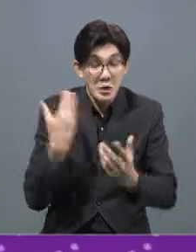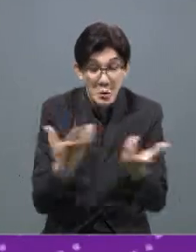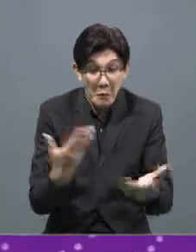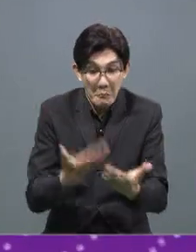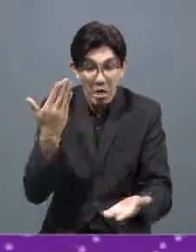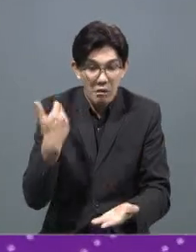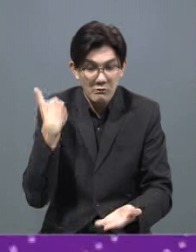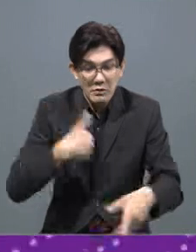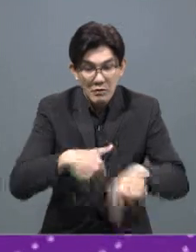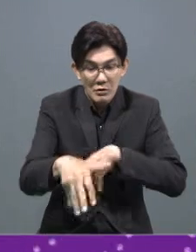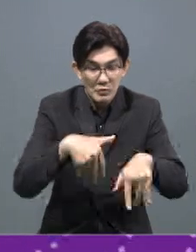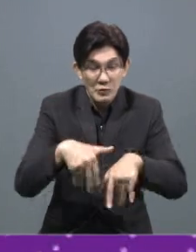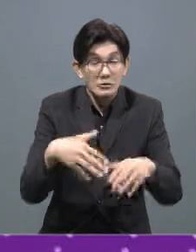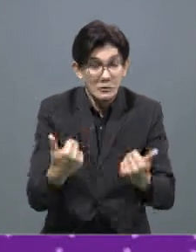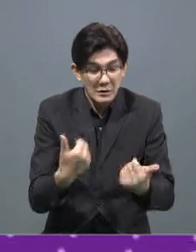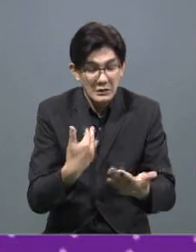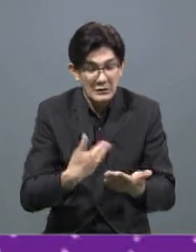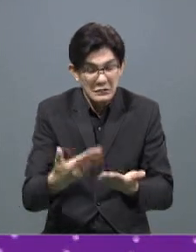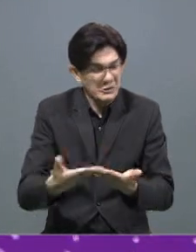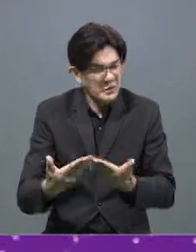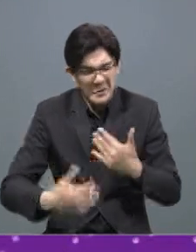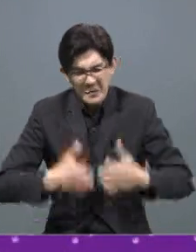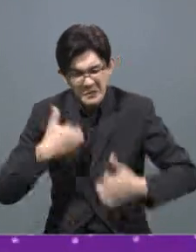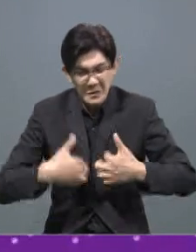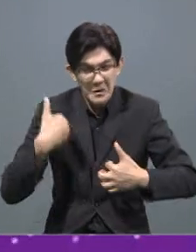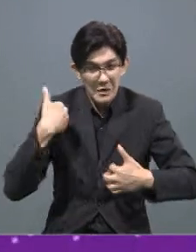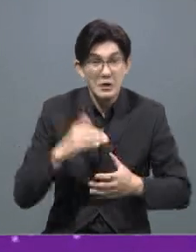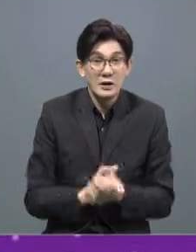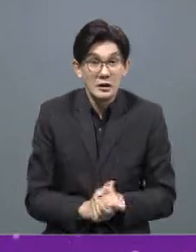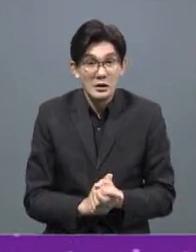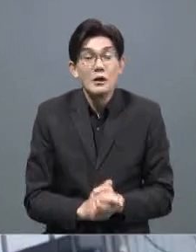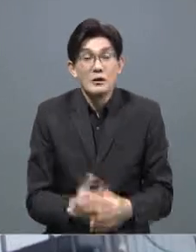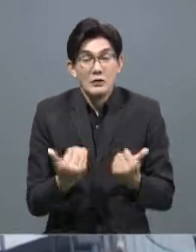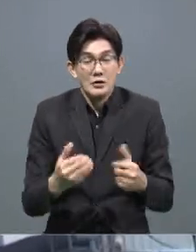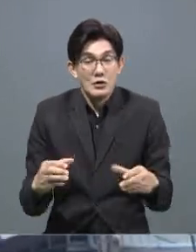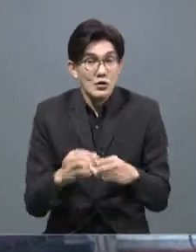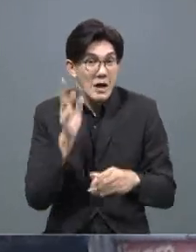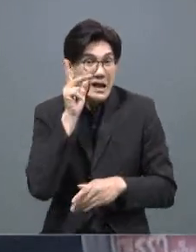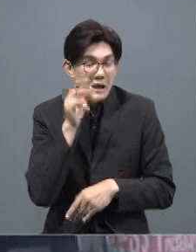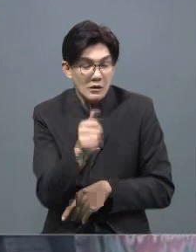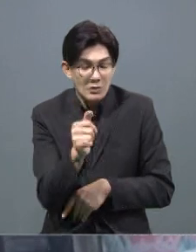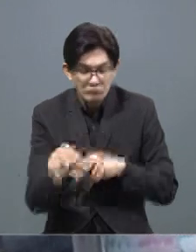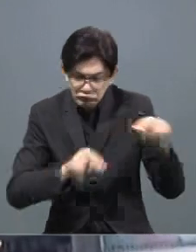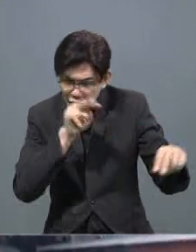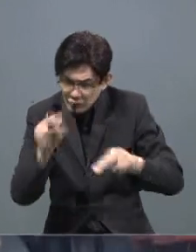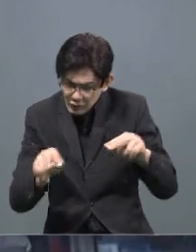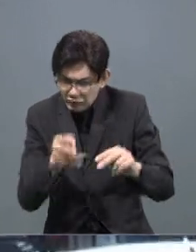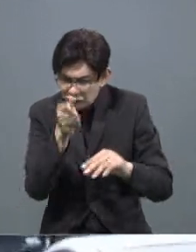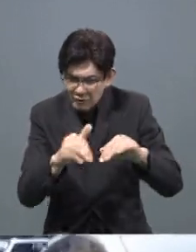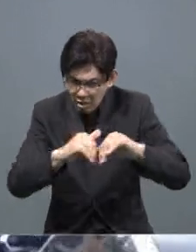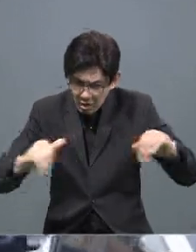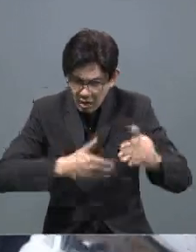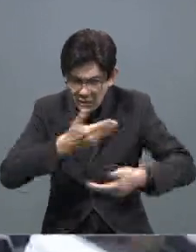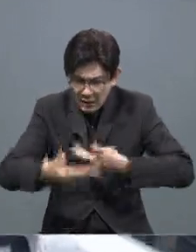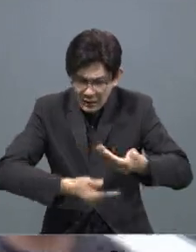นะครับทำให้พี่น้องประชาชนที่เป็นผู้ซื้อเนี่ยเดือดร้อนนะฮะไปดูเรื่องนี้นะครับวันนี้เนี่ยทีมข่าวNBTเราไปสำรวจราคาทุเรียนนะครับที่